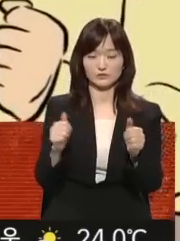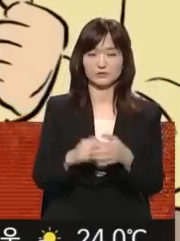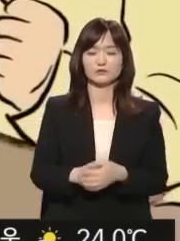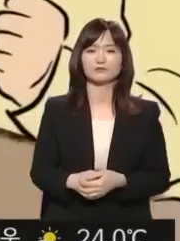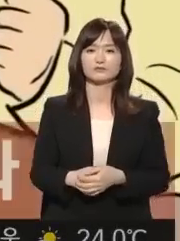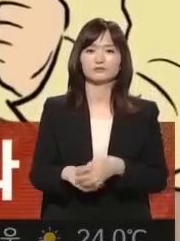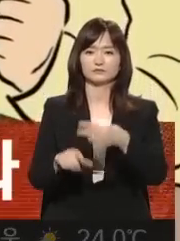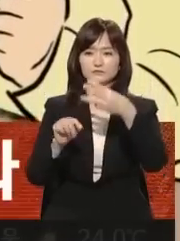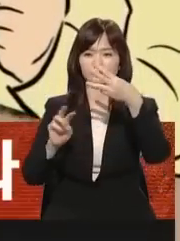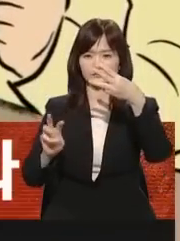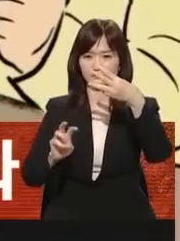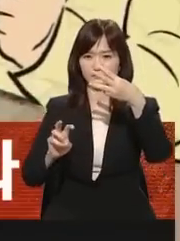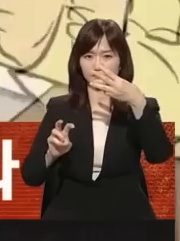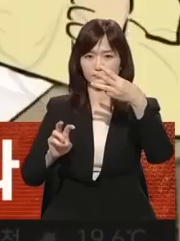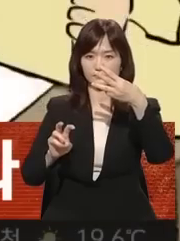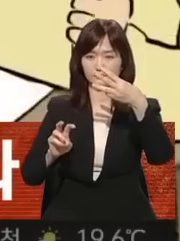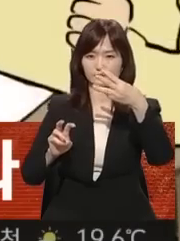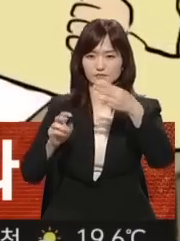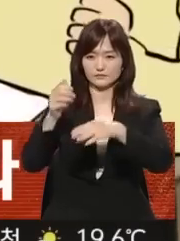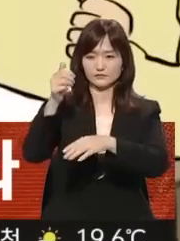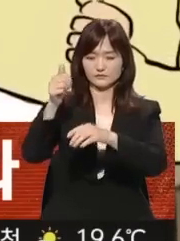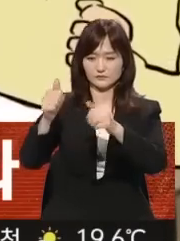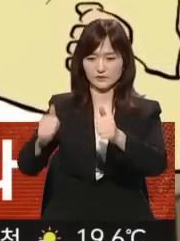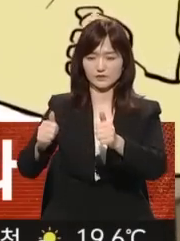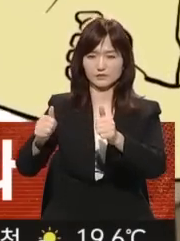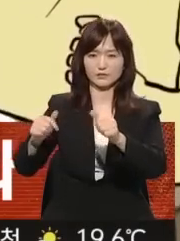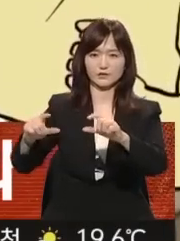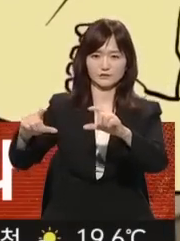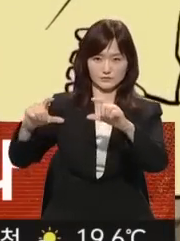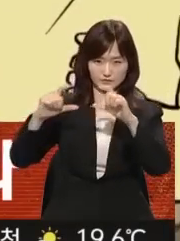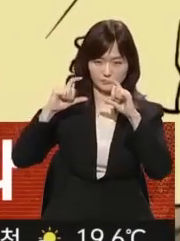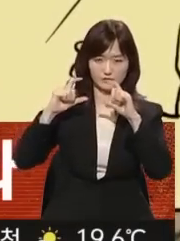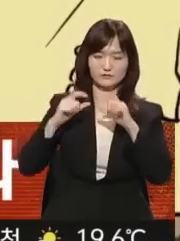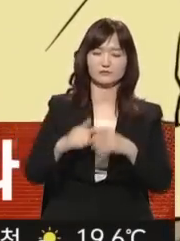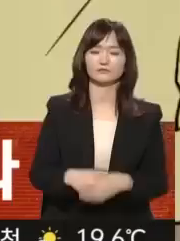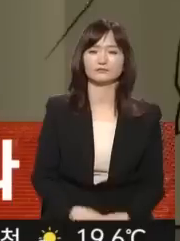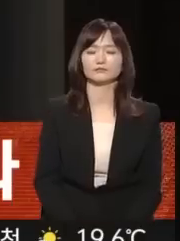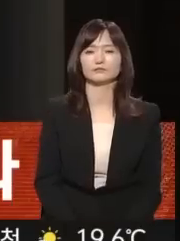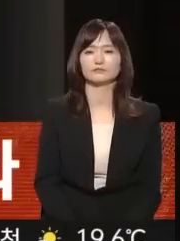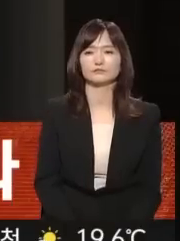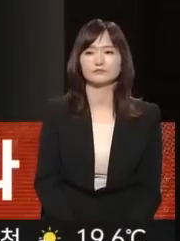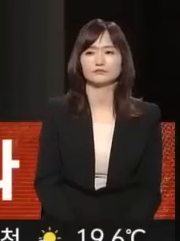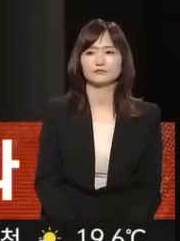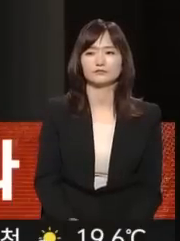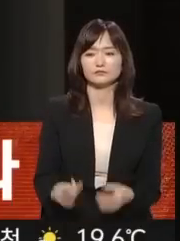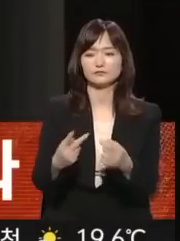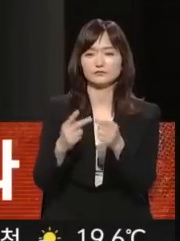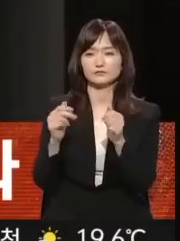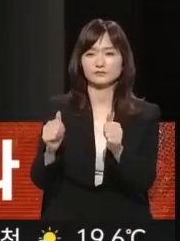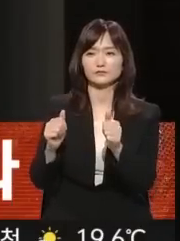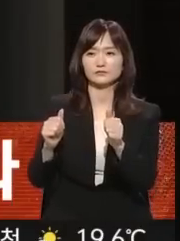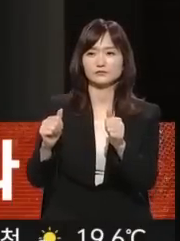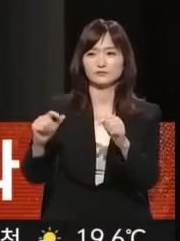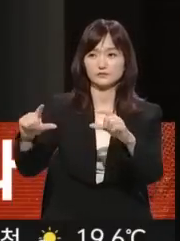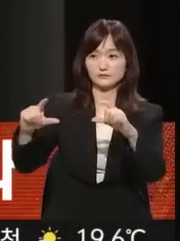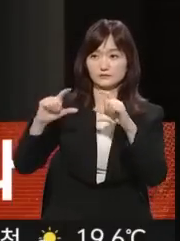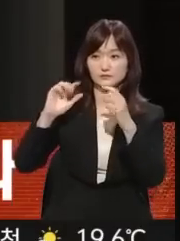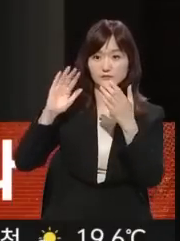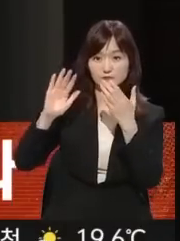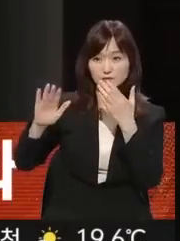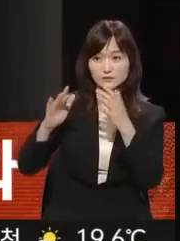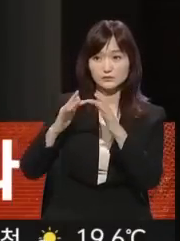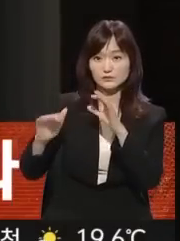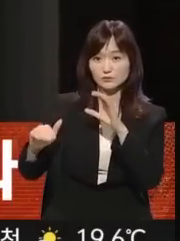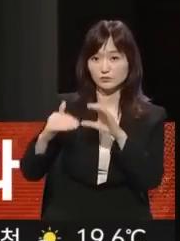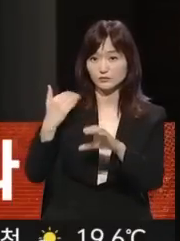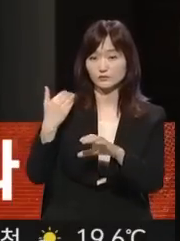지난달 30일 항소심 선고 결과가 나왔습니다 자 그런데이 항소심 선고 이후에 연락이 왔다는